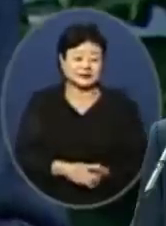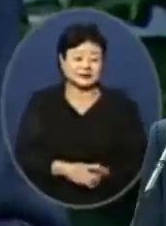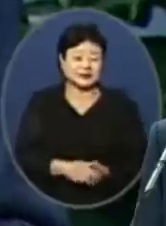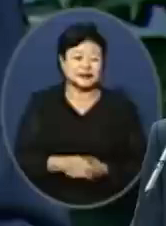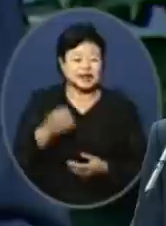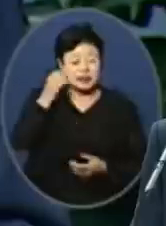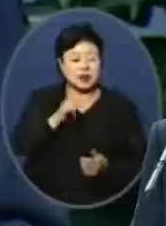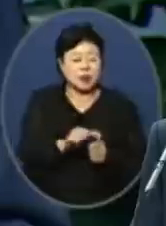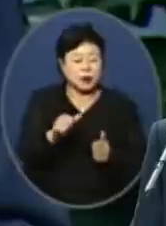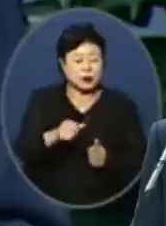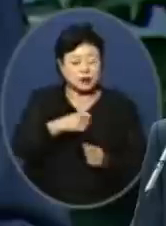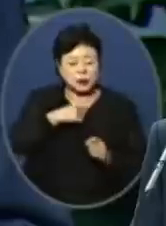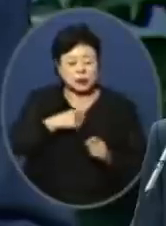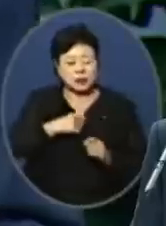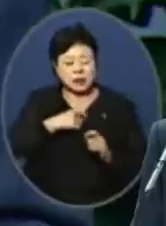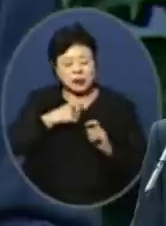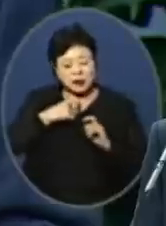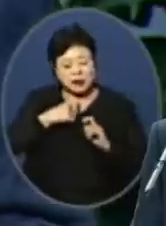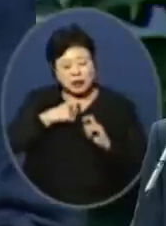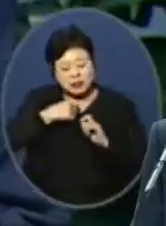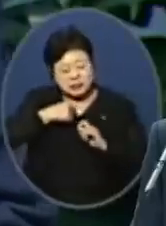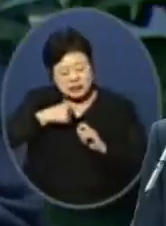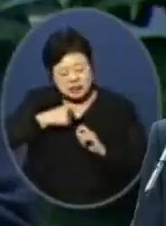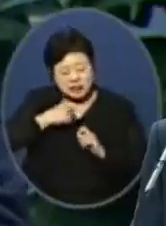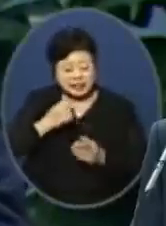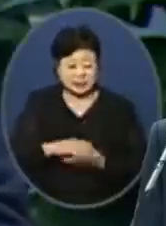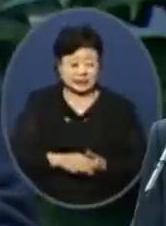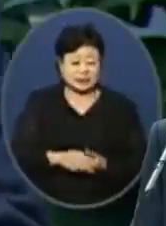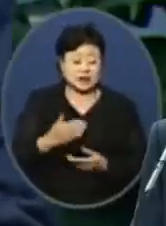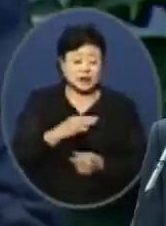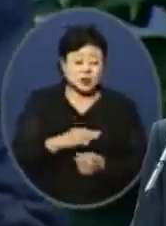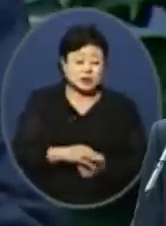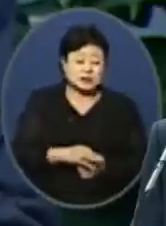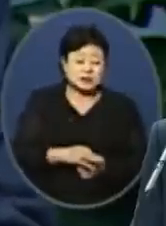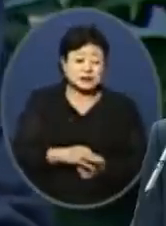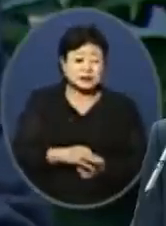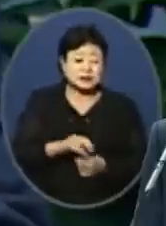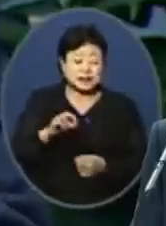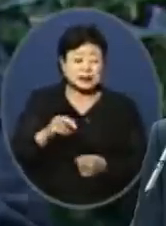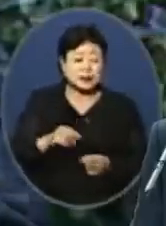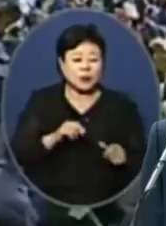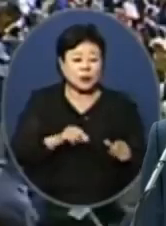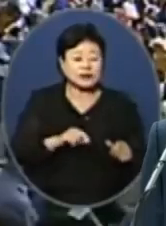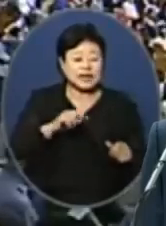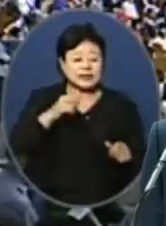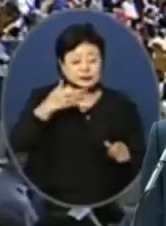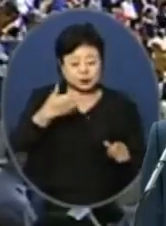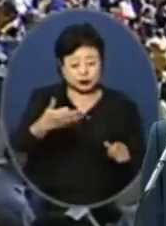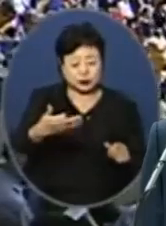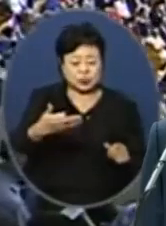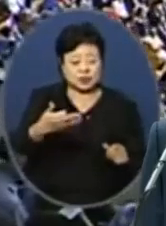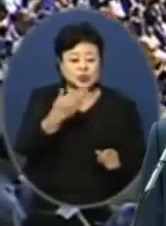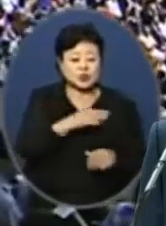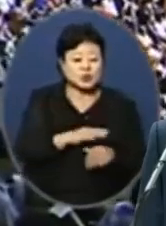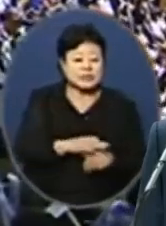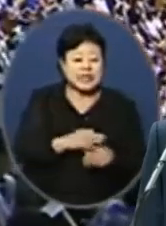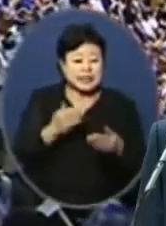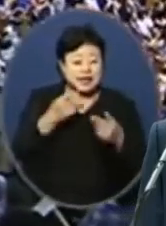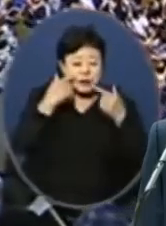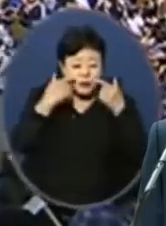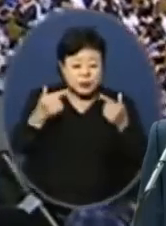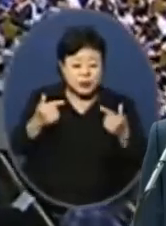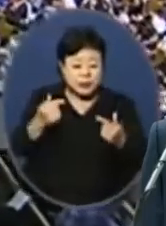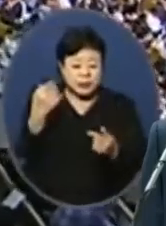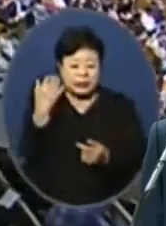영도 혼도 끌려갑니다. 육신의 일이 무엇입니까? 갈라디아서 5장 19절로 21절에 육체의 일은 분명하니